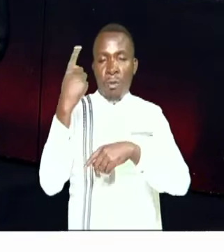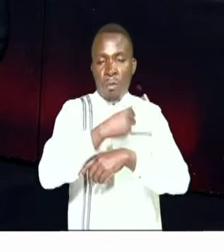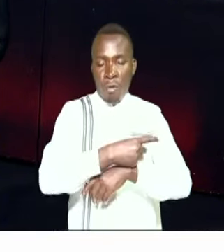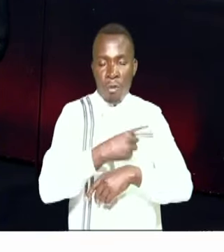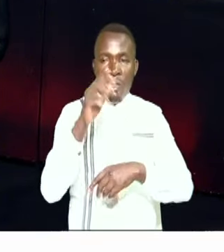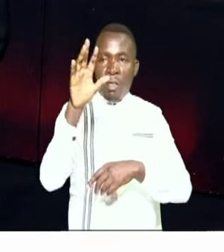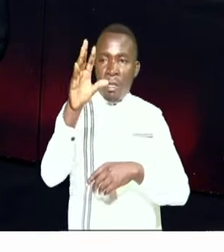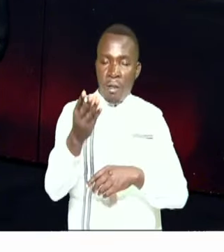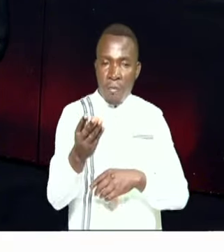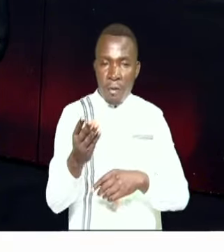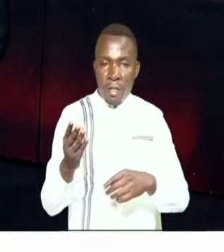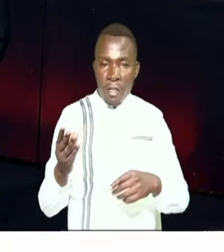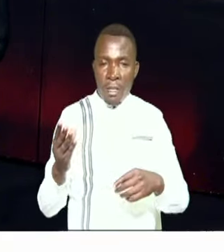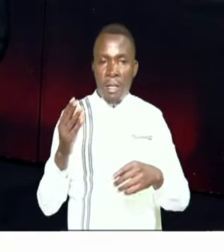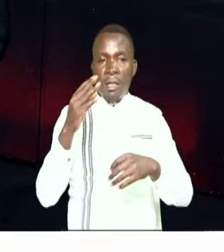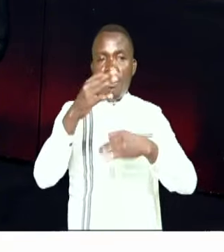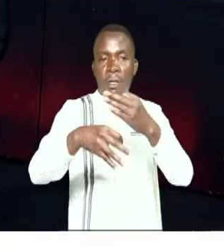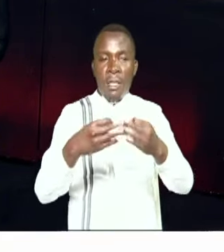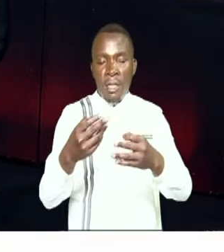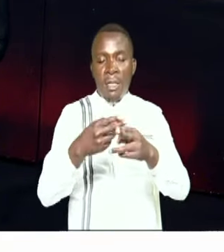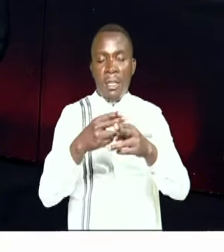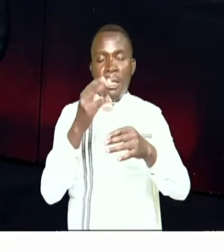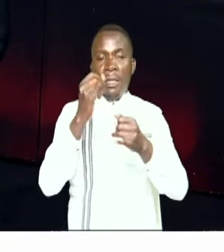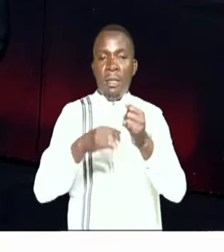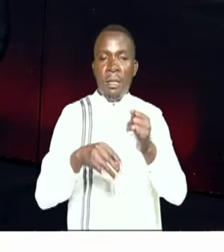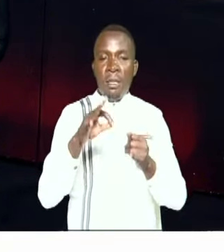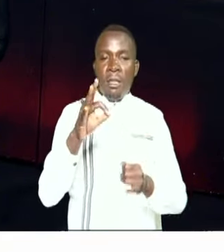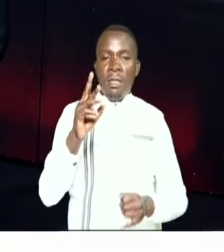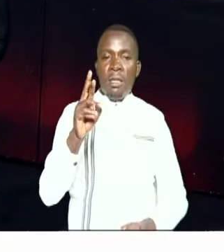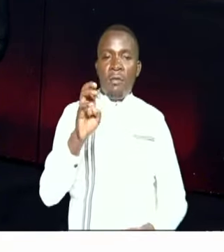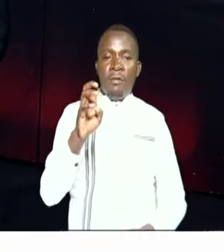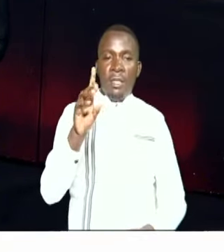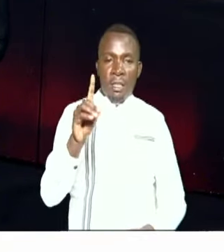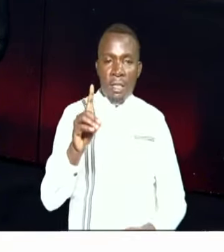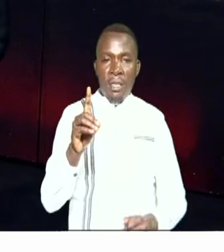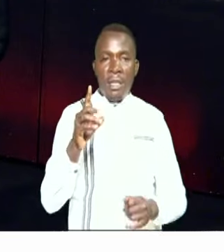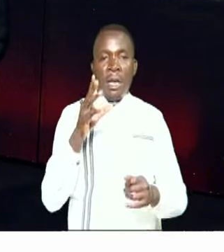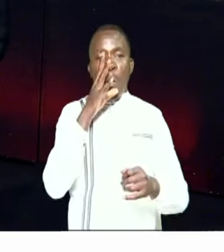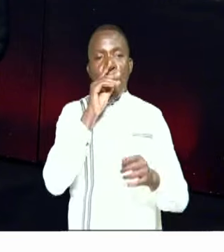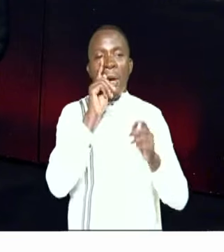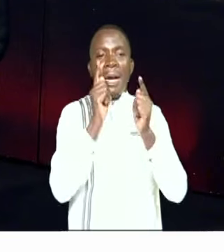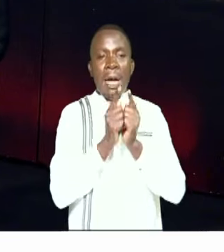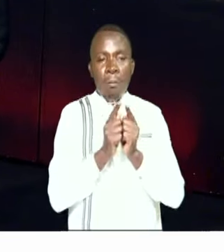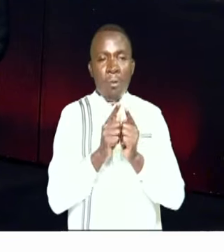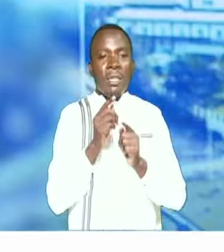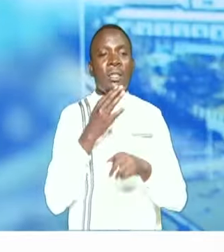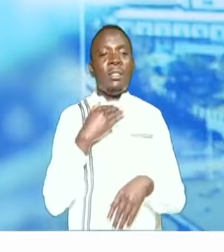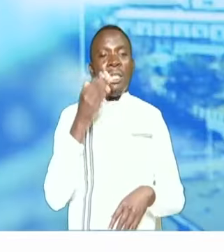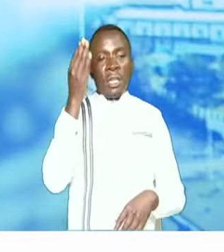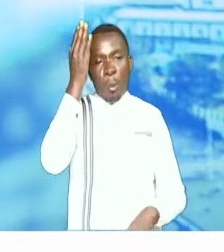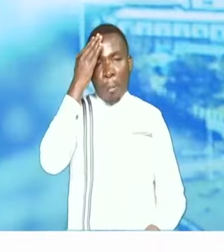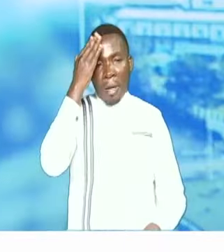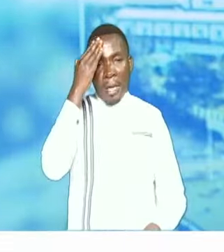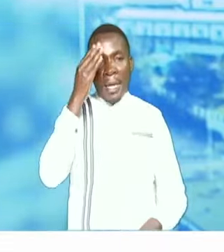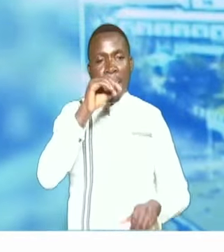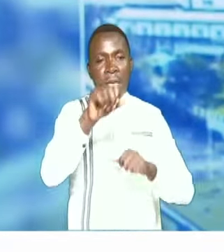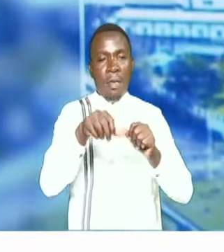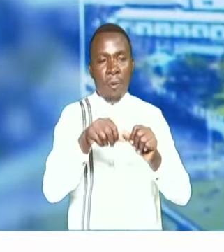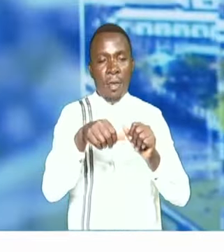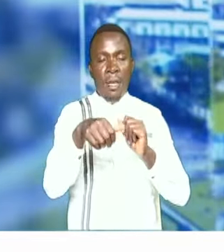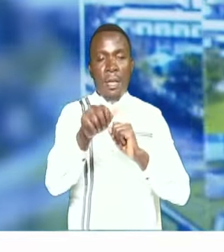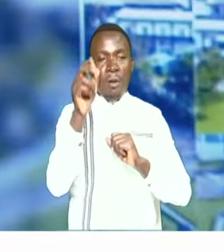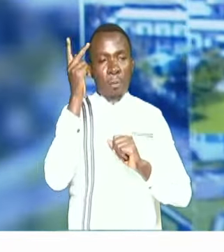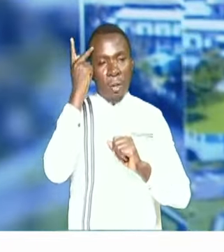w'inganda turirwana ku musozo bwana Fred mu magambo make turifuza kumenya ibijyanye n'iyo politike